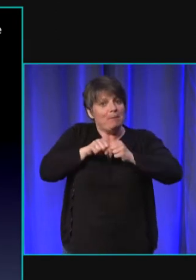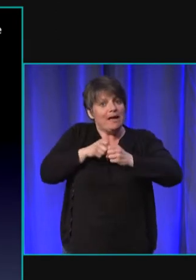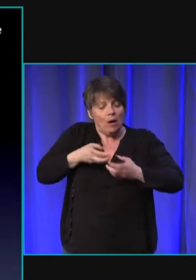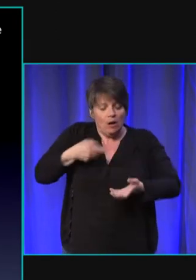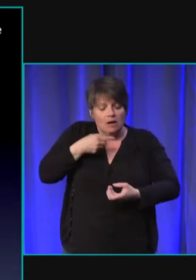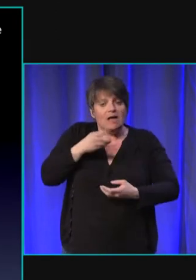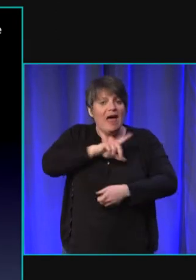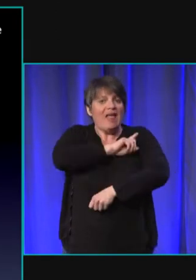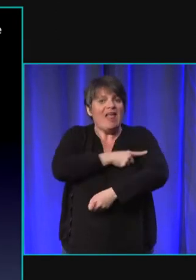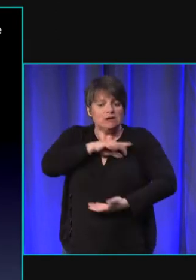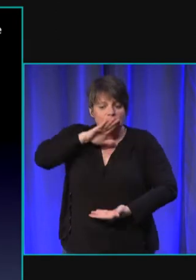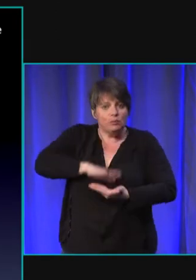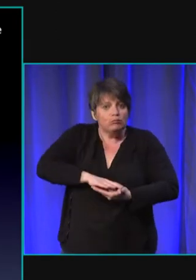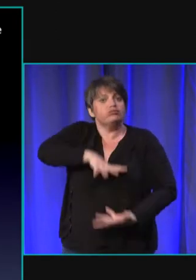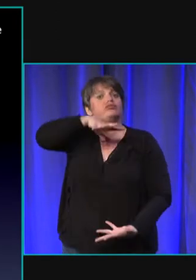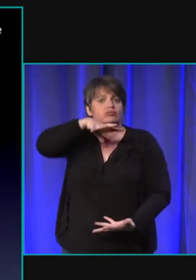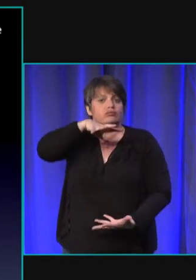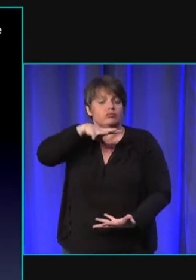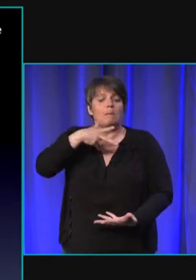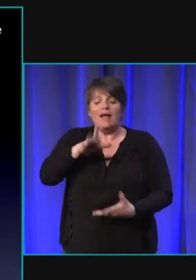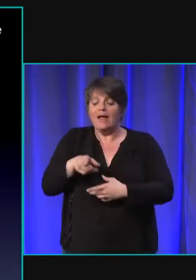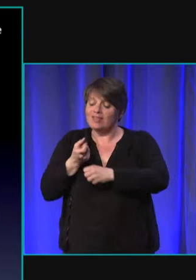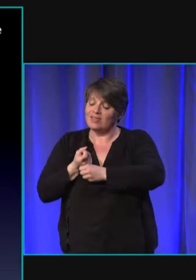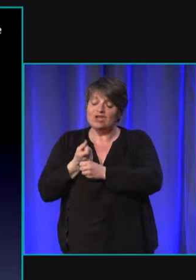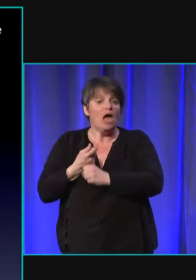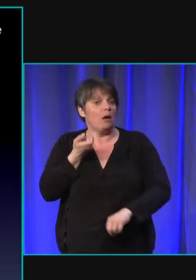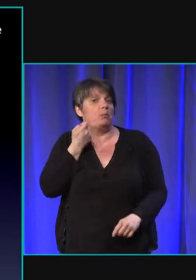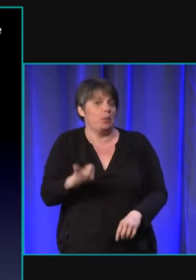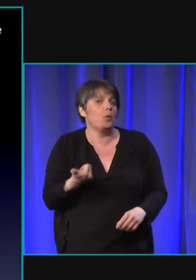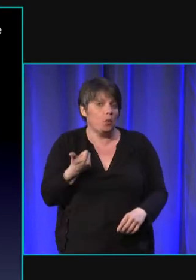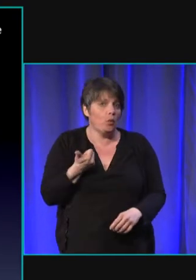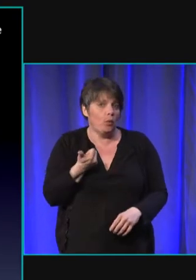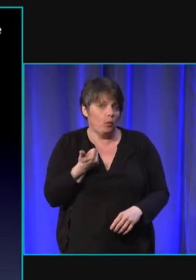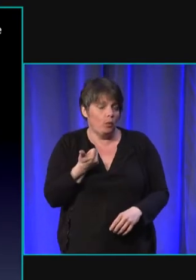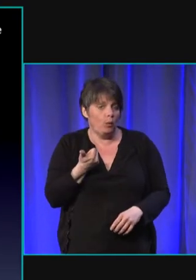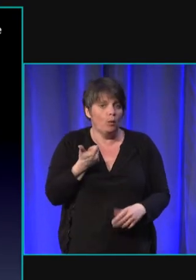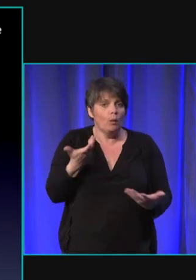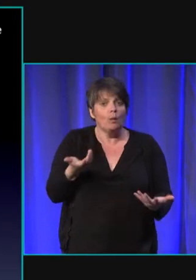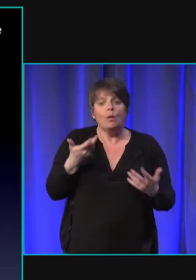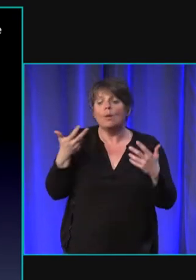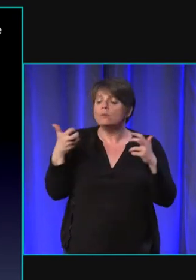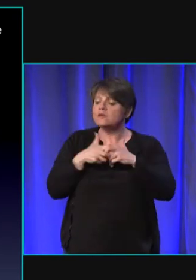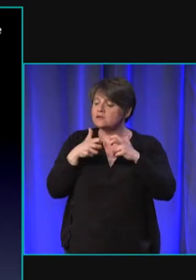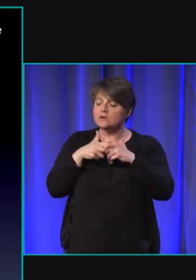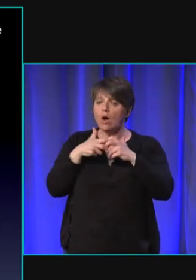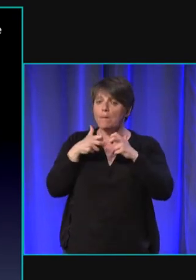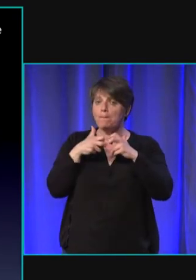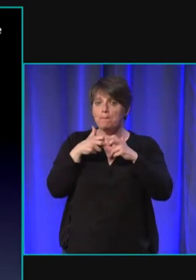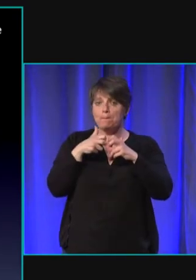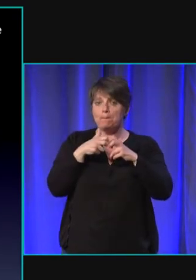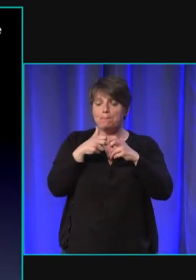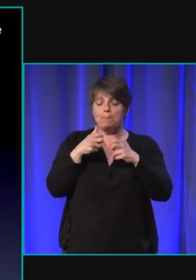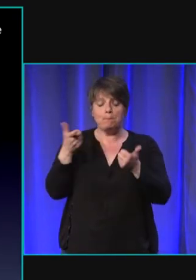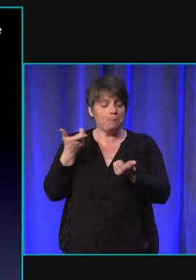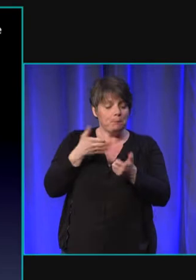elle n'accumule pas beaucoup de déchets à l'origine de la fatigue. Donc là, vous avez l'exemple, ben, de la contribution de ces